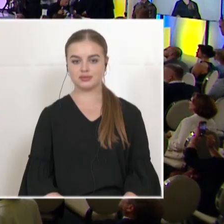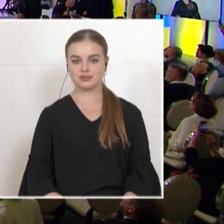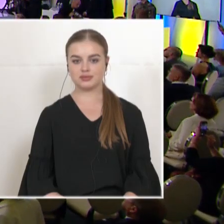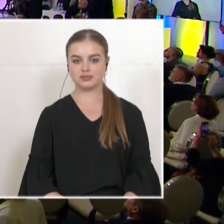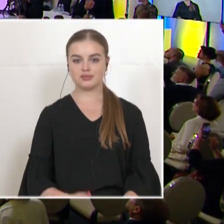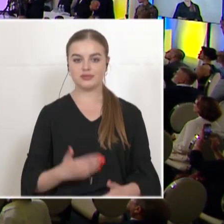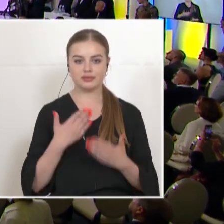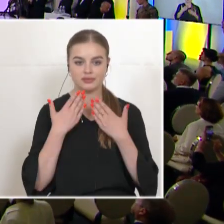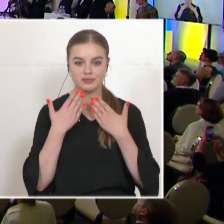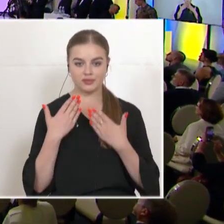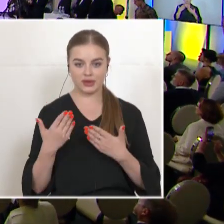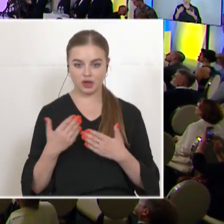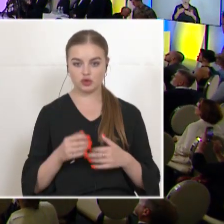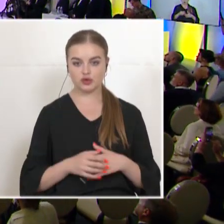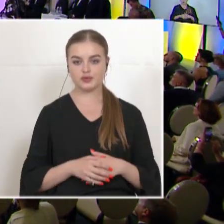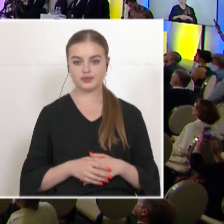Дякую.